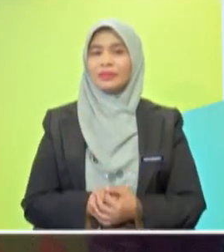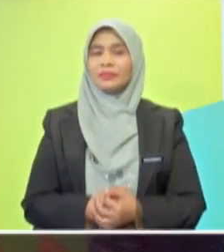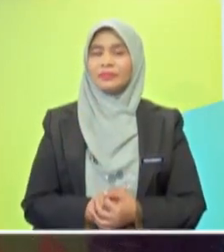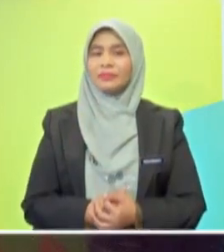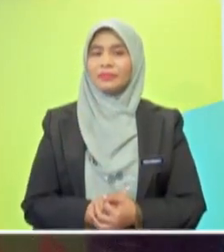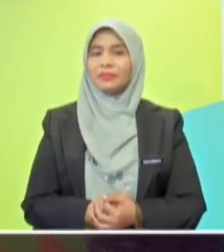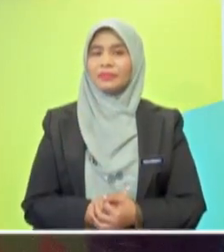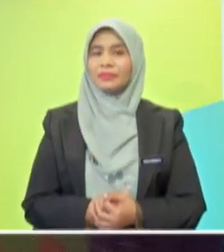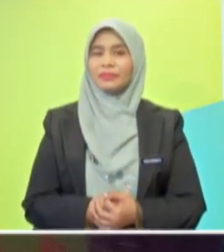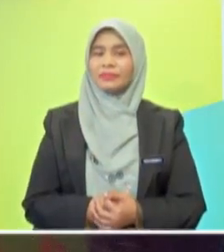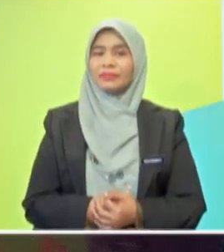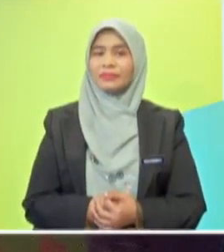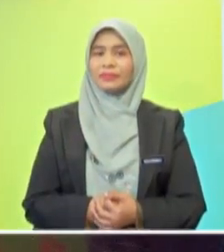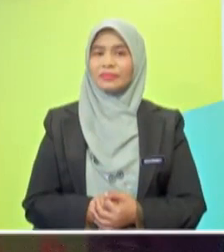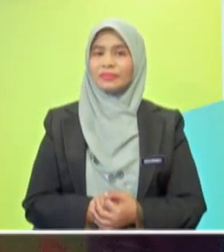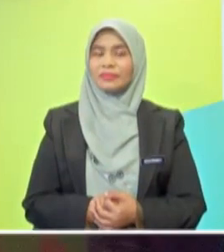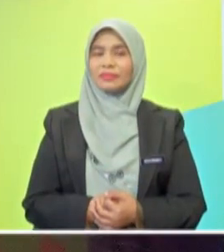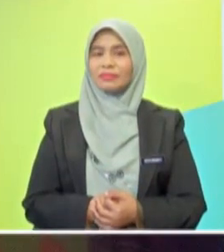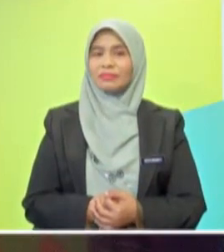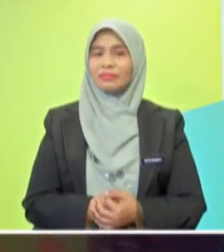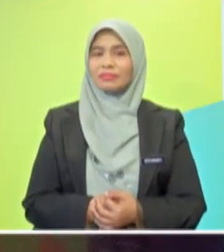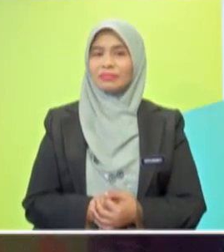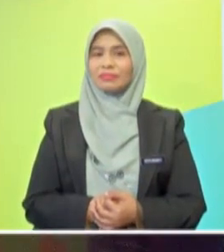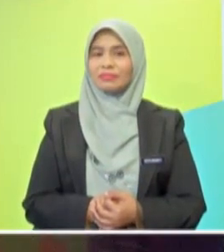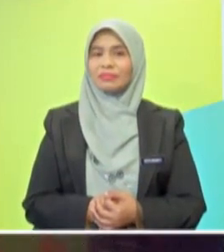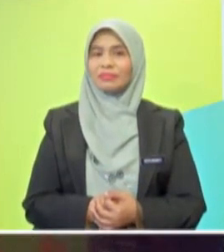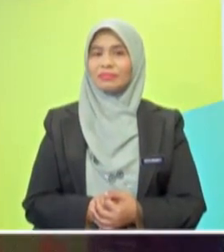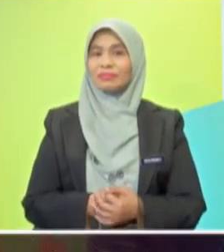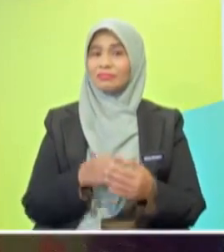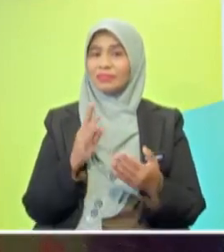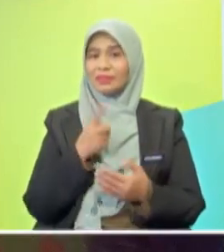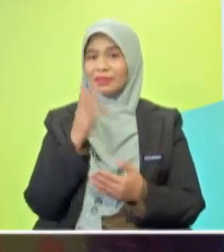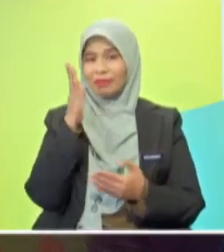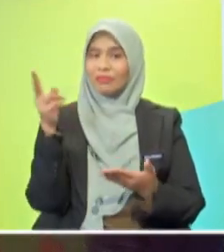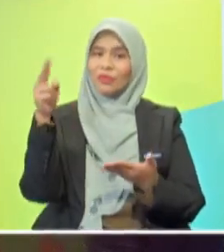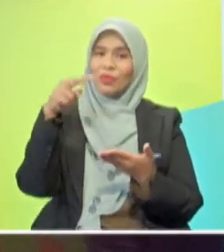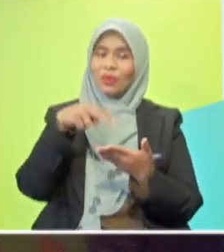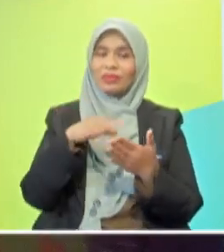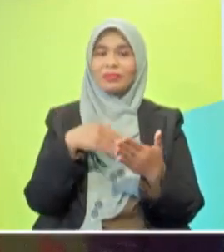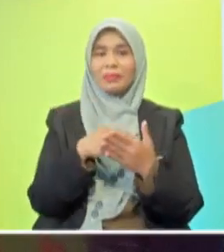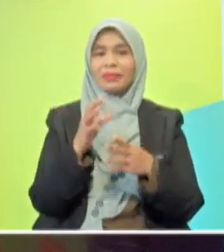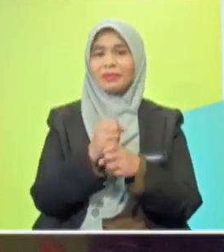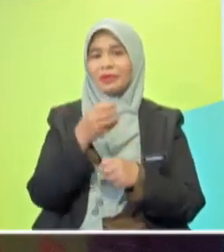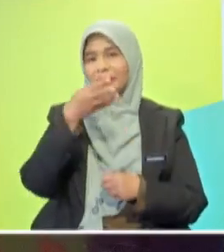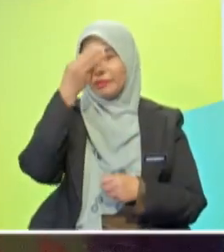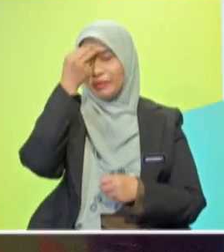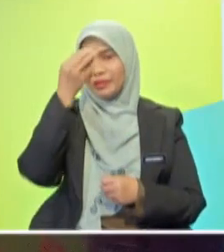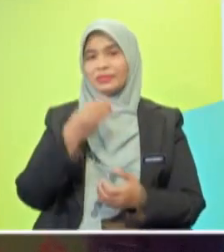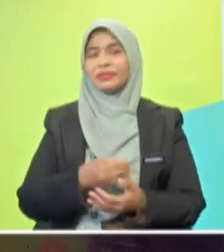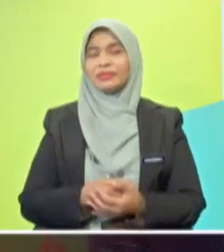pakaian. Okey. Kita ulang sampai kita boleh sampai kita dapat hafal.